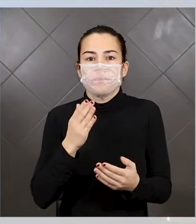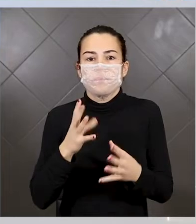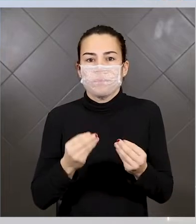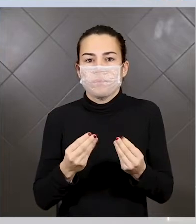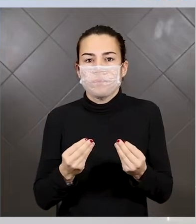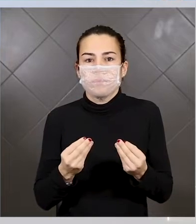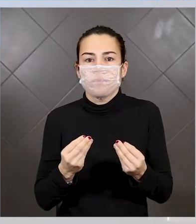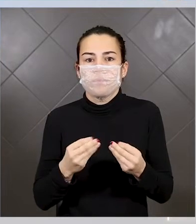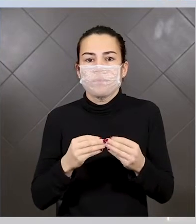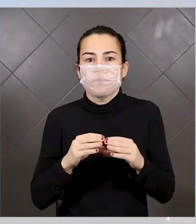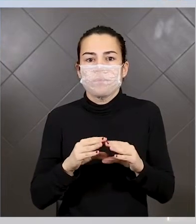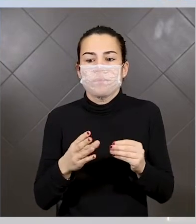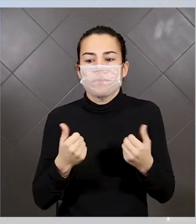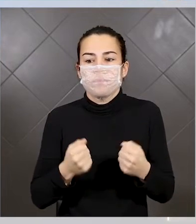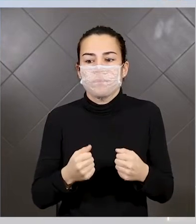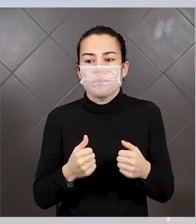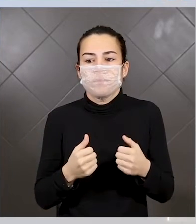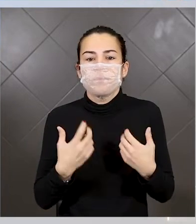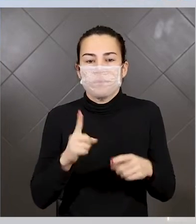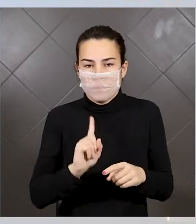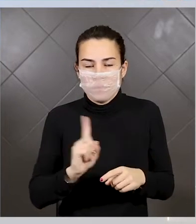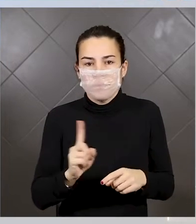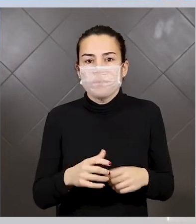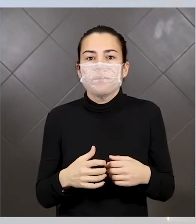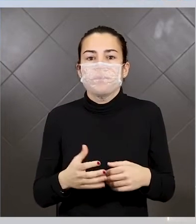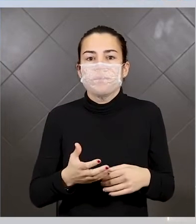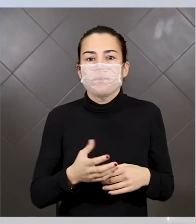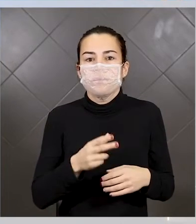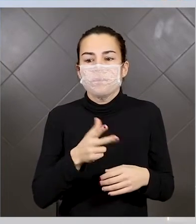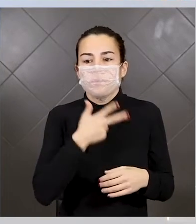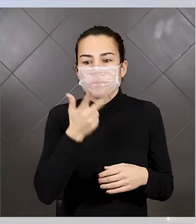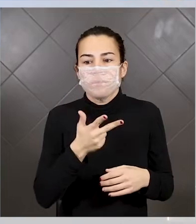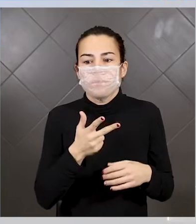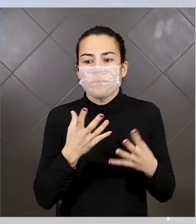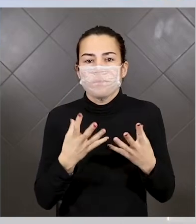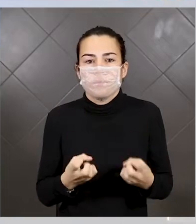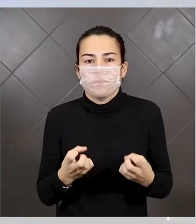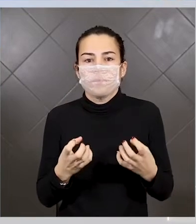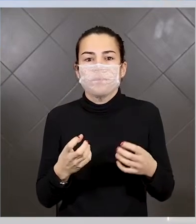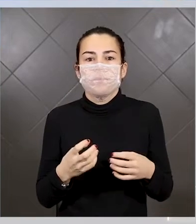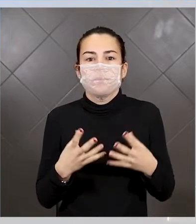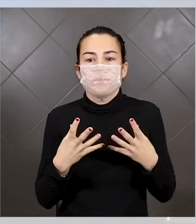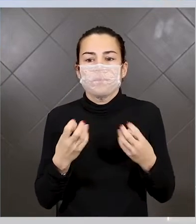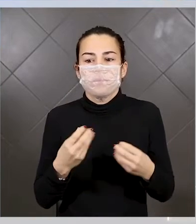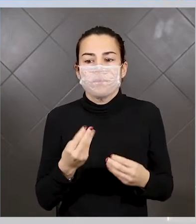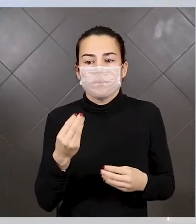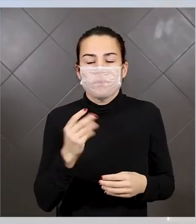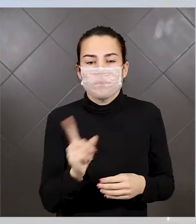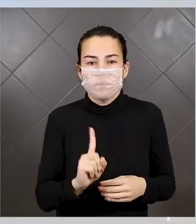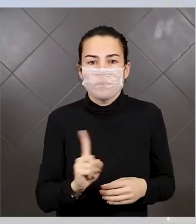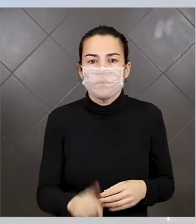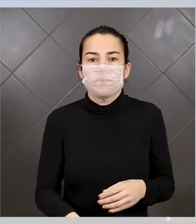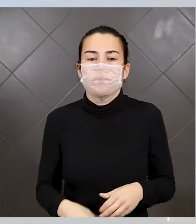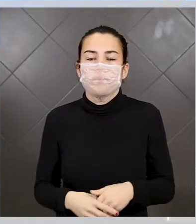que va perdent amb el fum, tot d'un que la fiquem dins el congelador, dins el batidor, si teniu el batidor, millor, el que fem